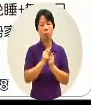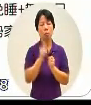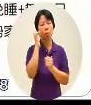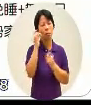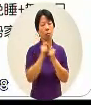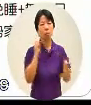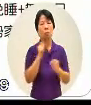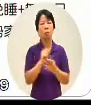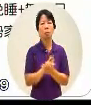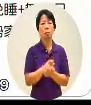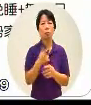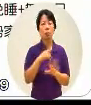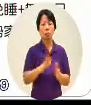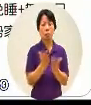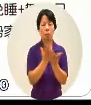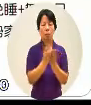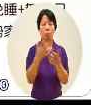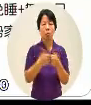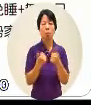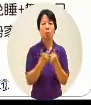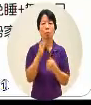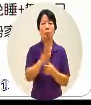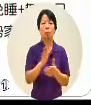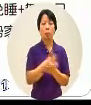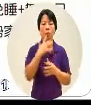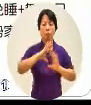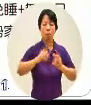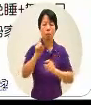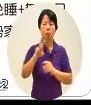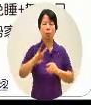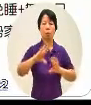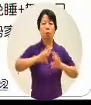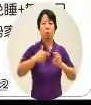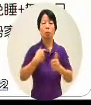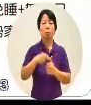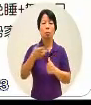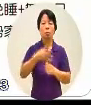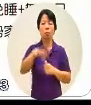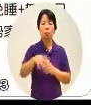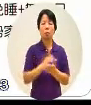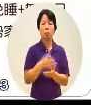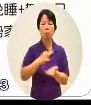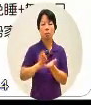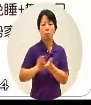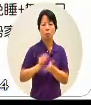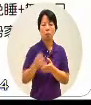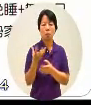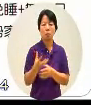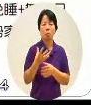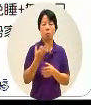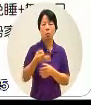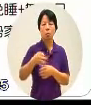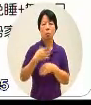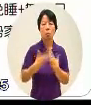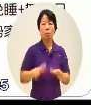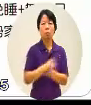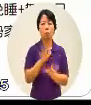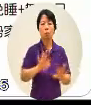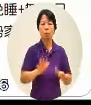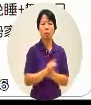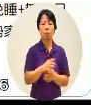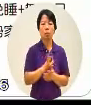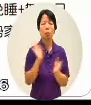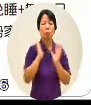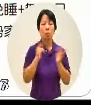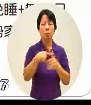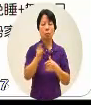书还是有机会啊，但是十二年国教呢，诶出更多钱哦，因为真多家长拢讲哦，我现在的孩子差不多